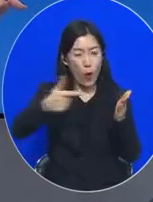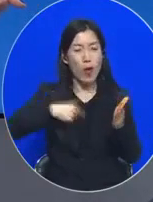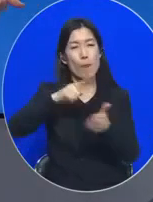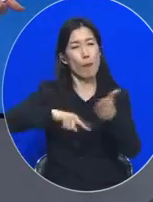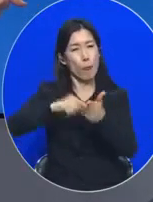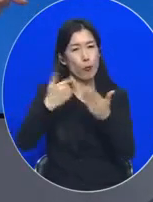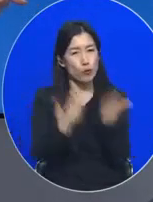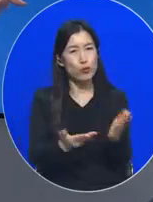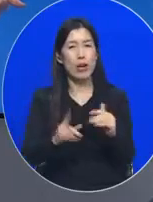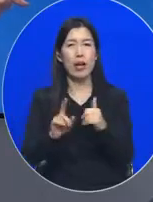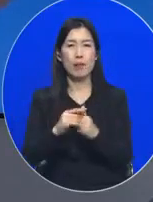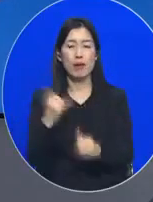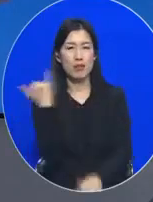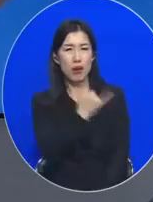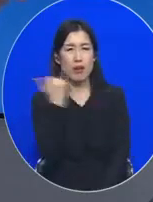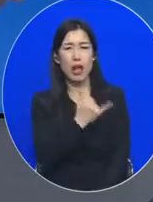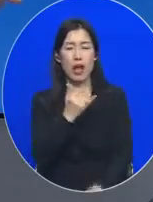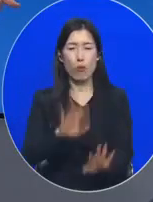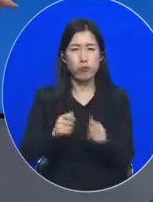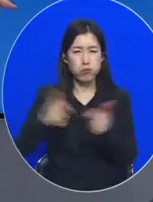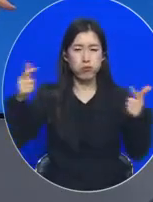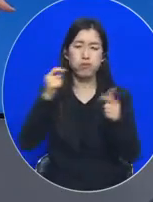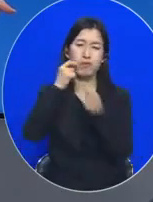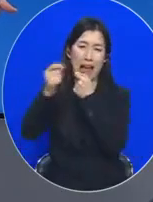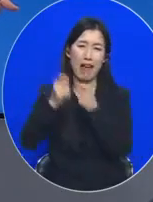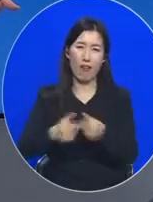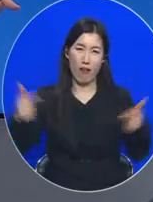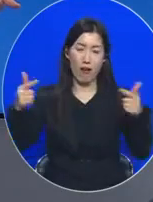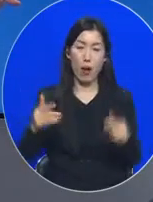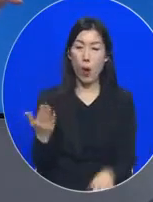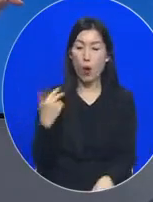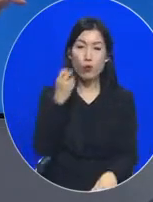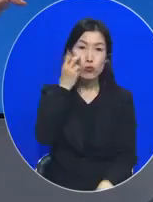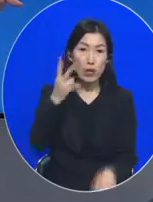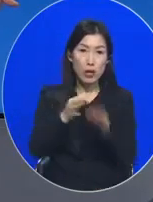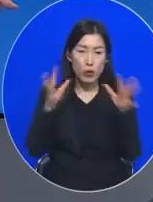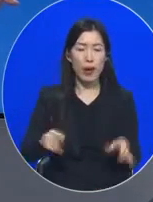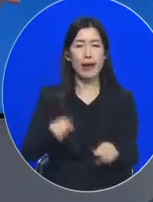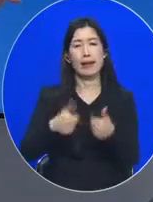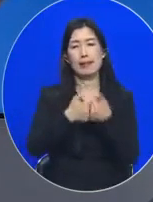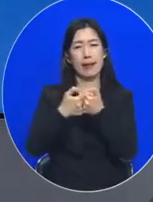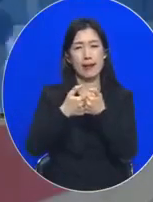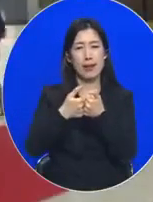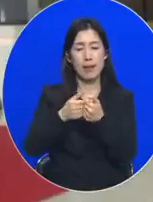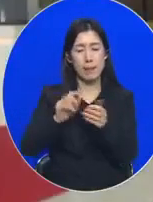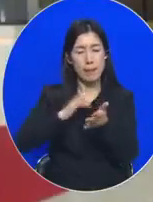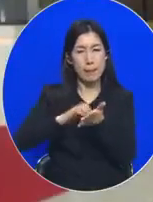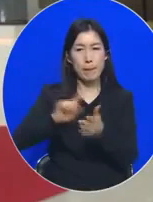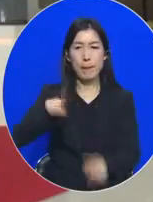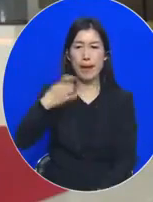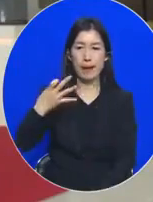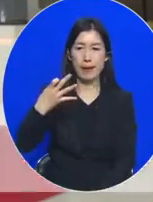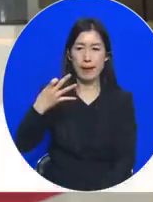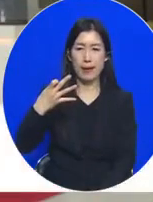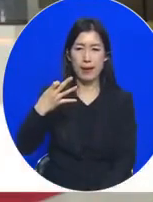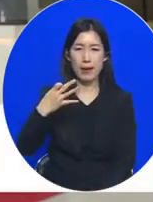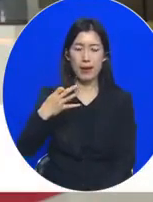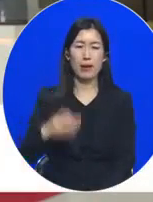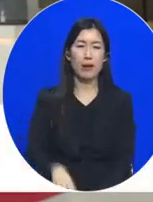발송하거나 전화를 하는 사례가 급증하고 있는데 두 달간 접수된 관련 상담만 총 14건입니다